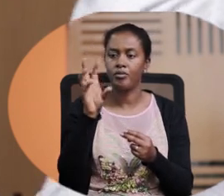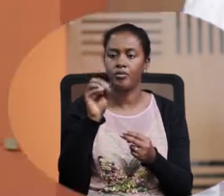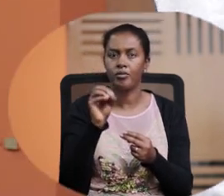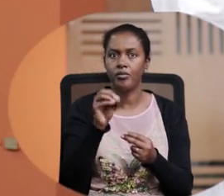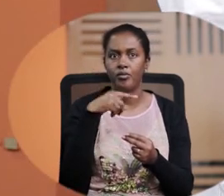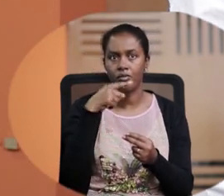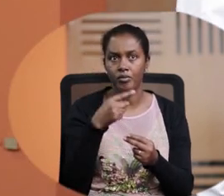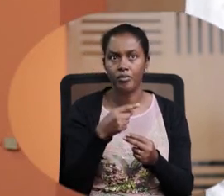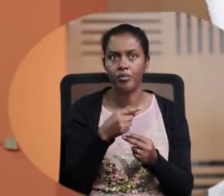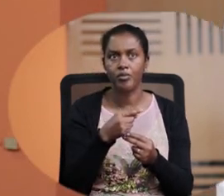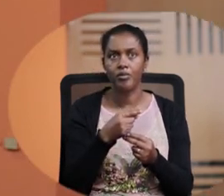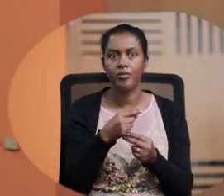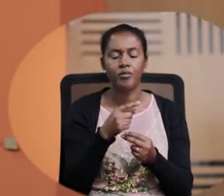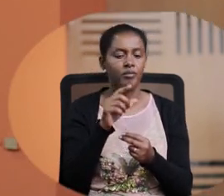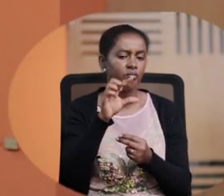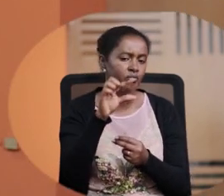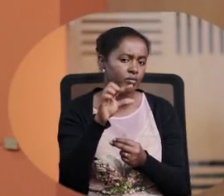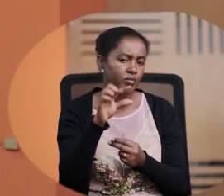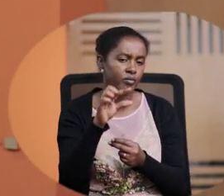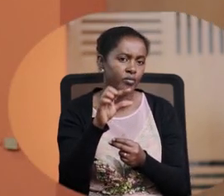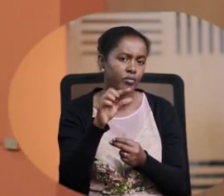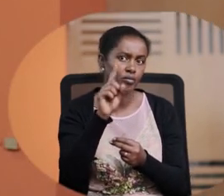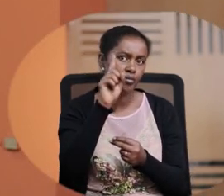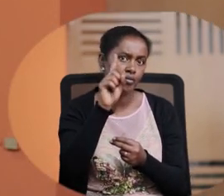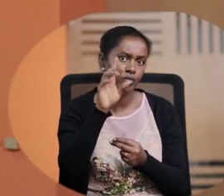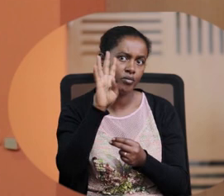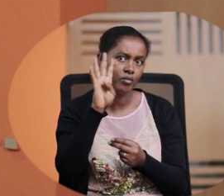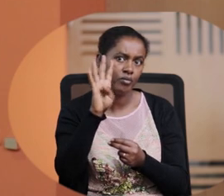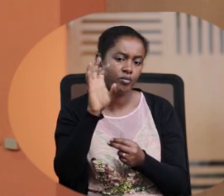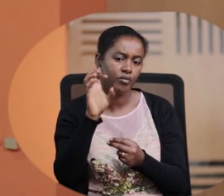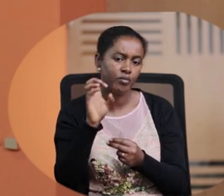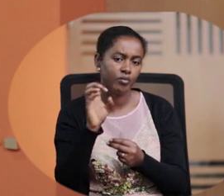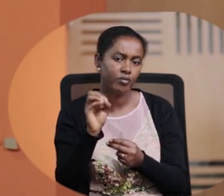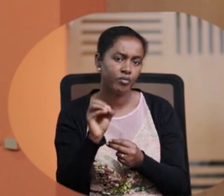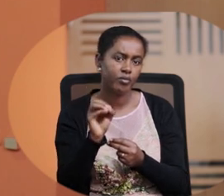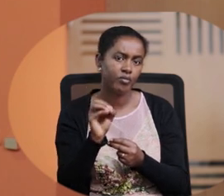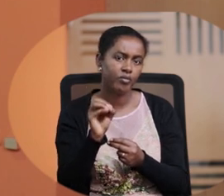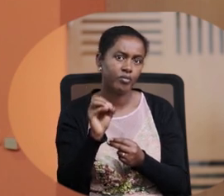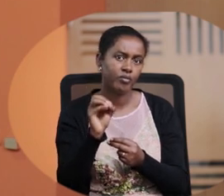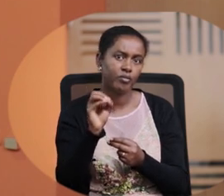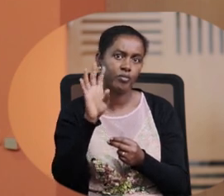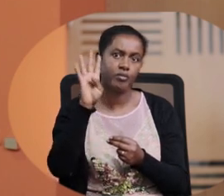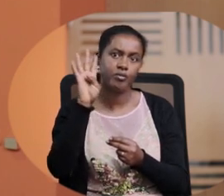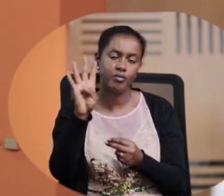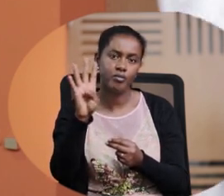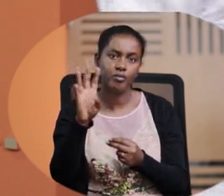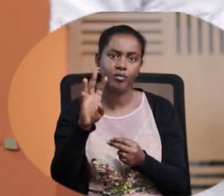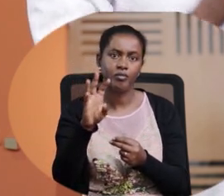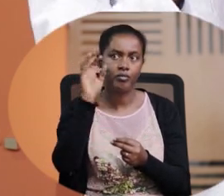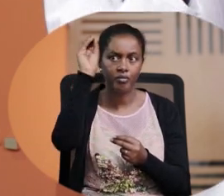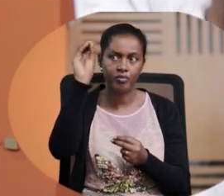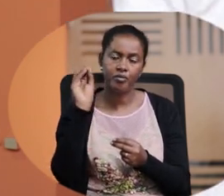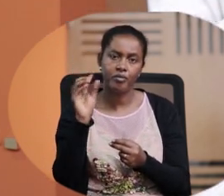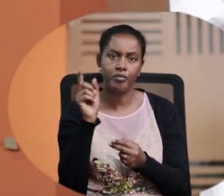sinkun walin balesna soddom jaba isa furi meqa dibatokko afurtam afur degree acha